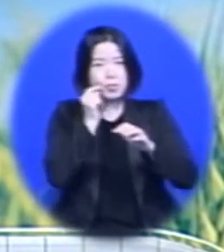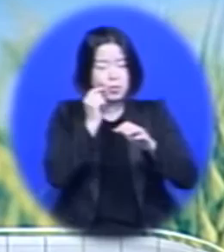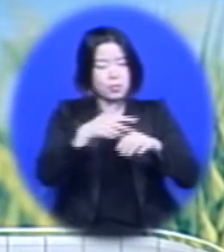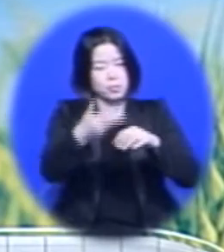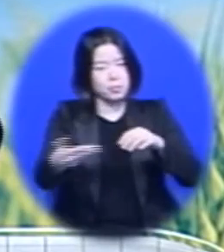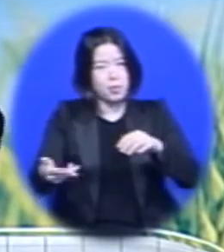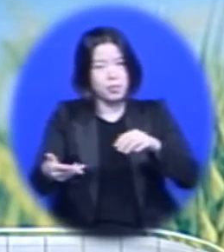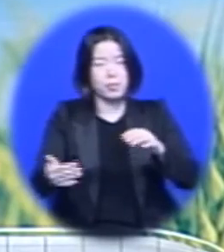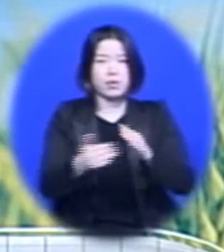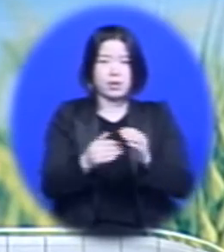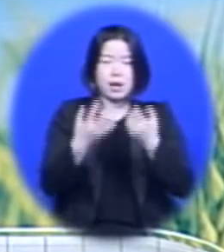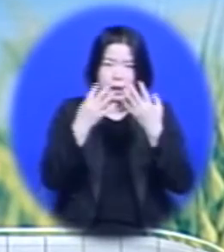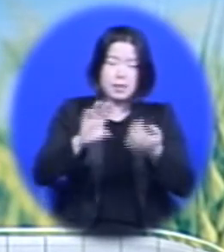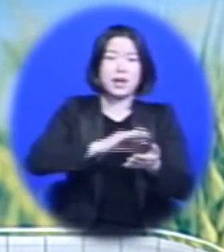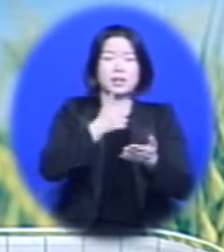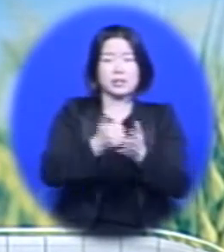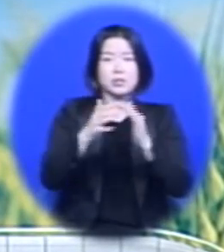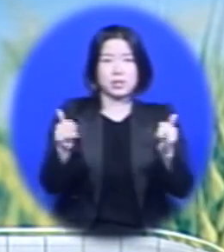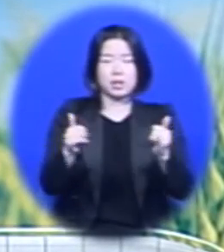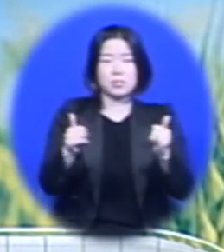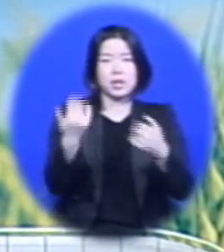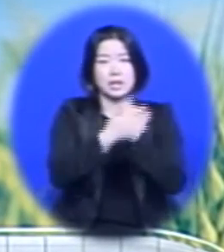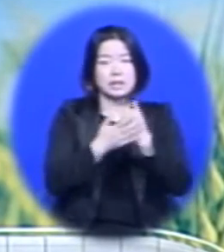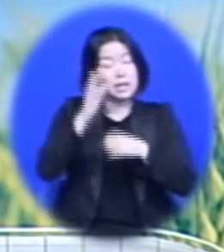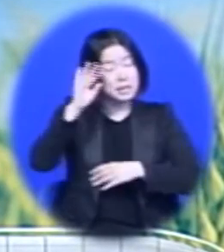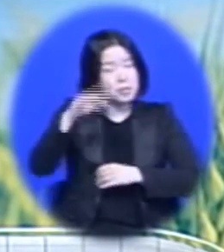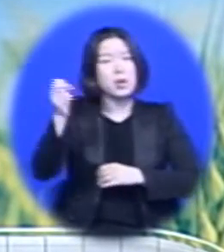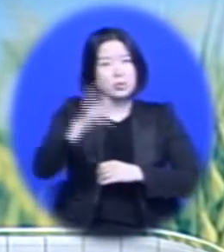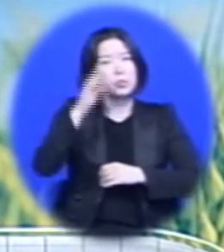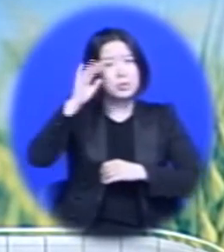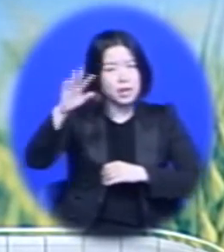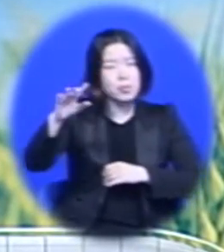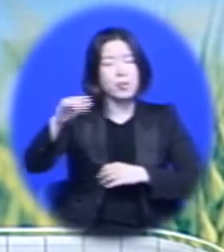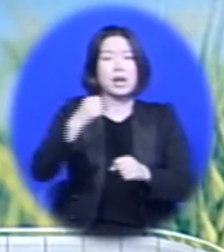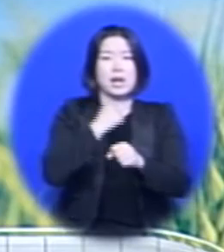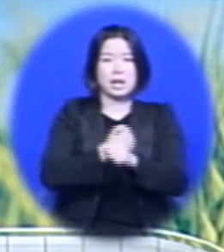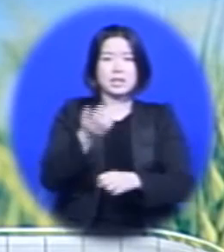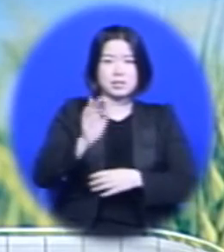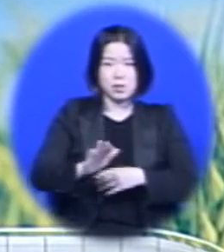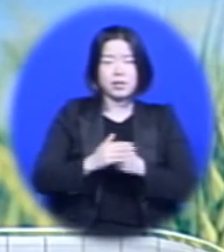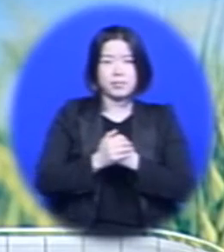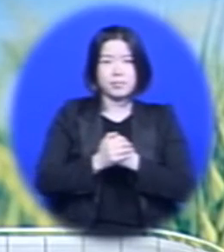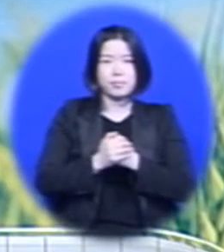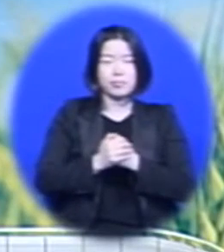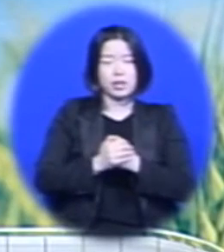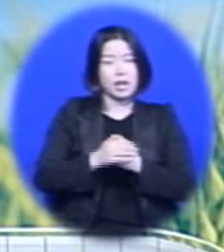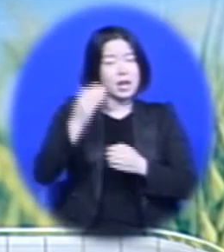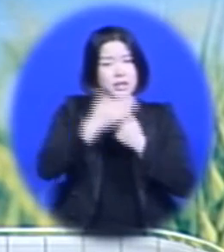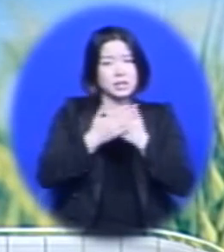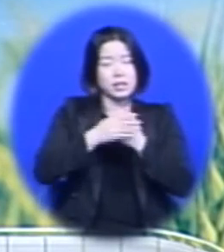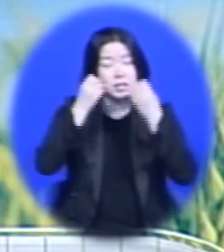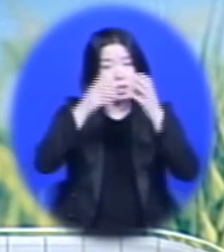못합니다. 많은 그리스도인들이 은혜를 사모하고 또 사모하고 사모하는데도 은혜는 새롭지